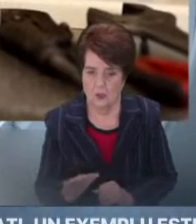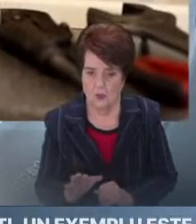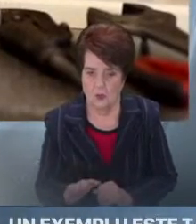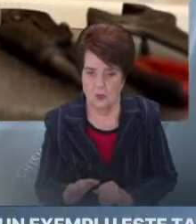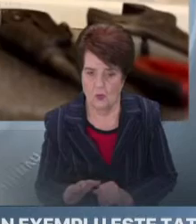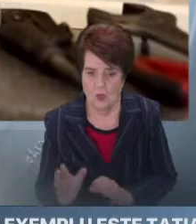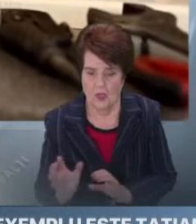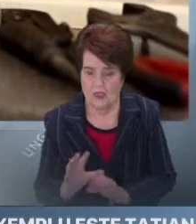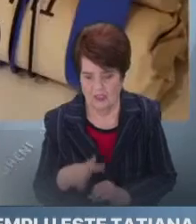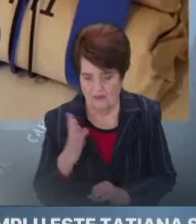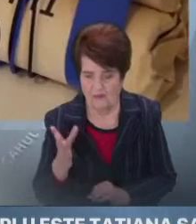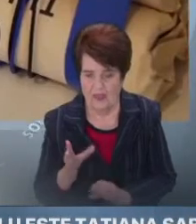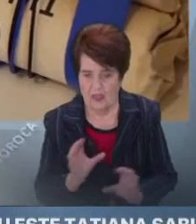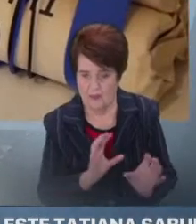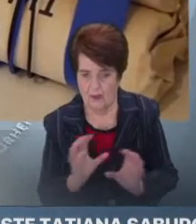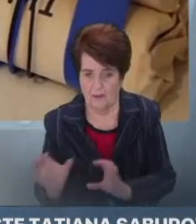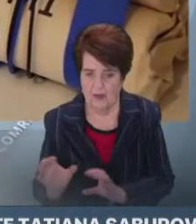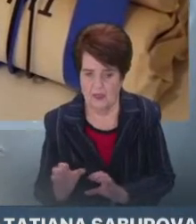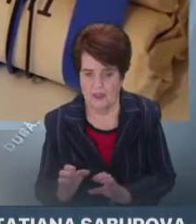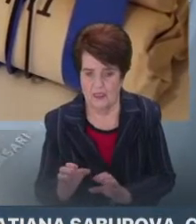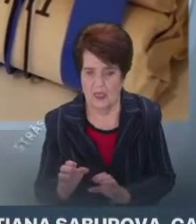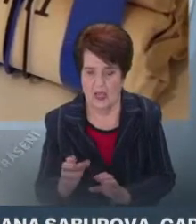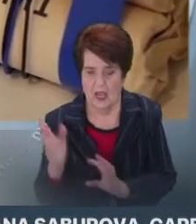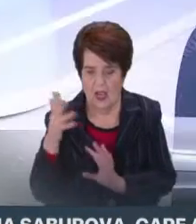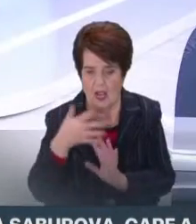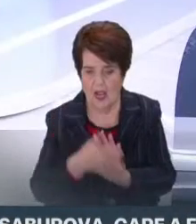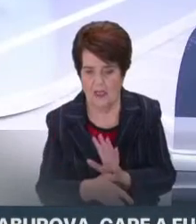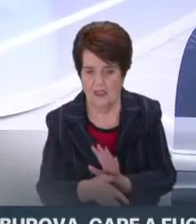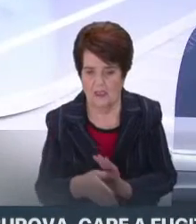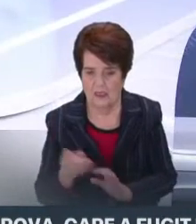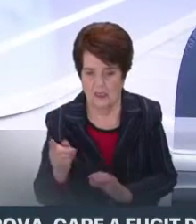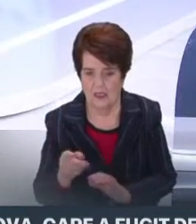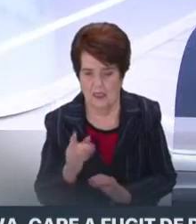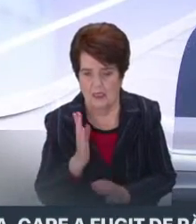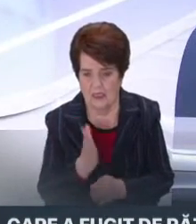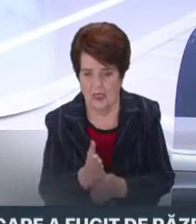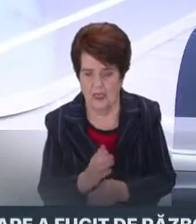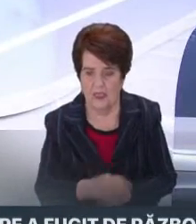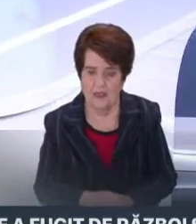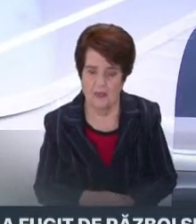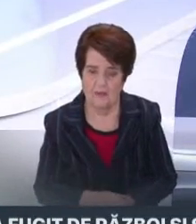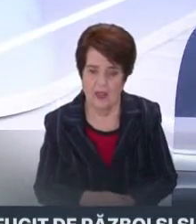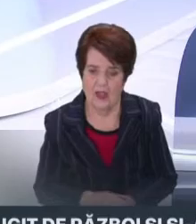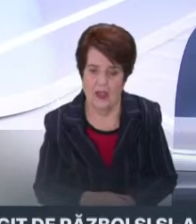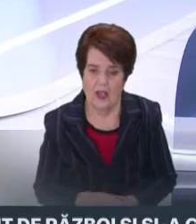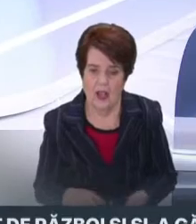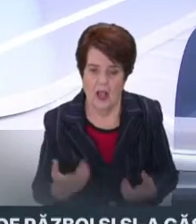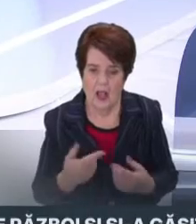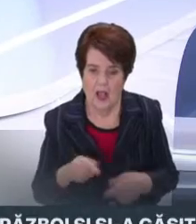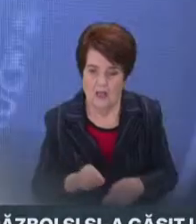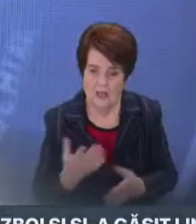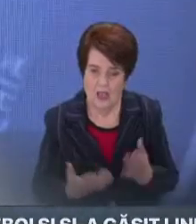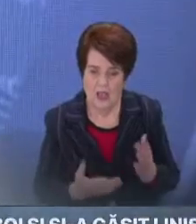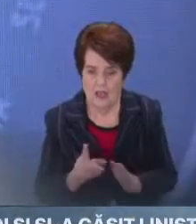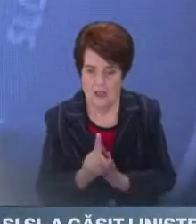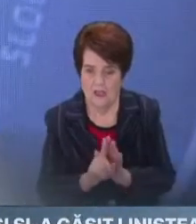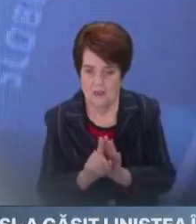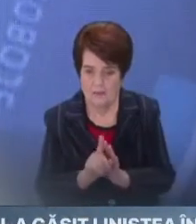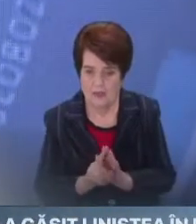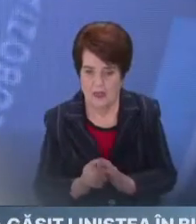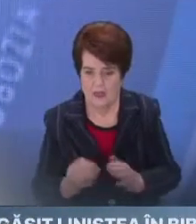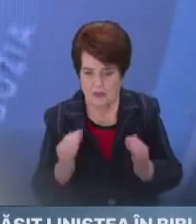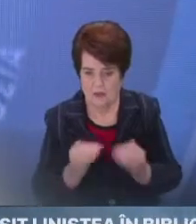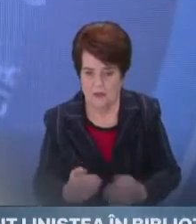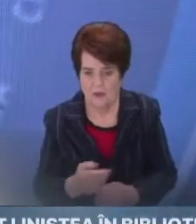pentru a fi protejate de razele directe ale soarelui. Știu că atunci când sunt temperaturi scăzute, propanul în vase începe